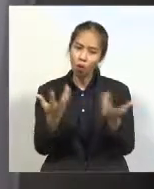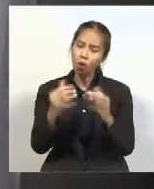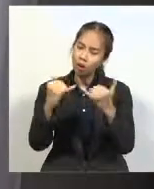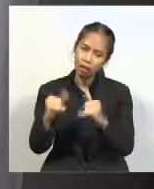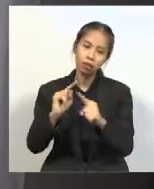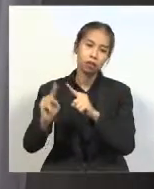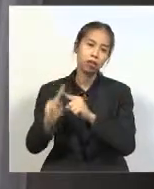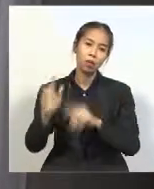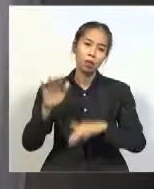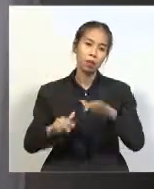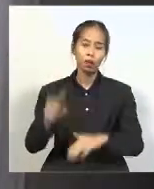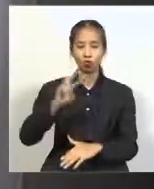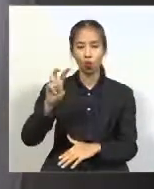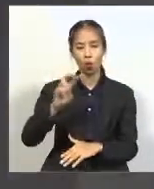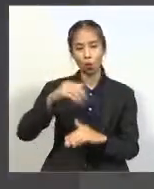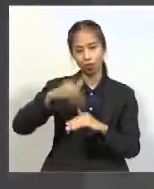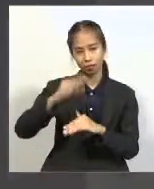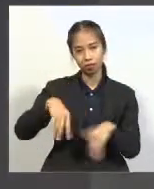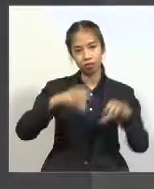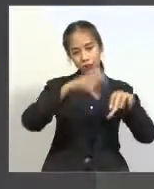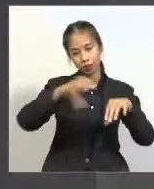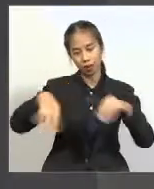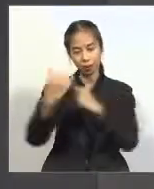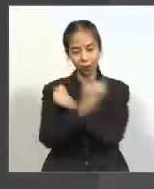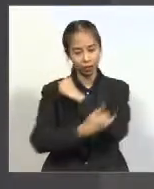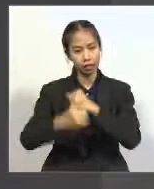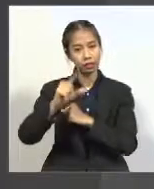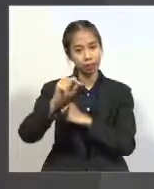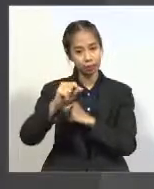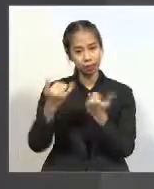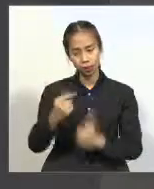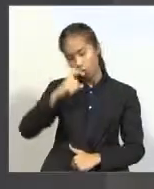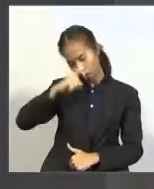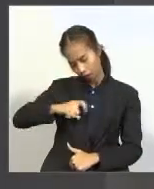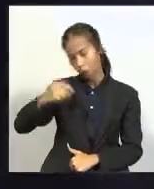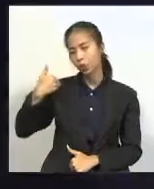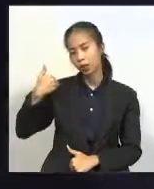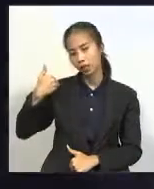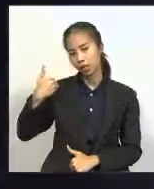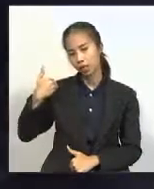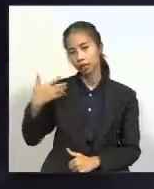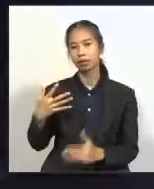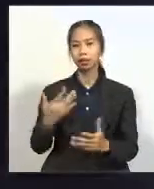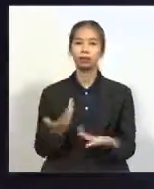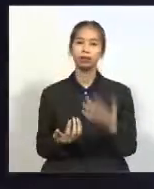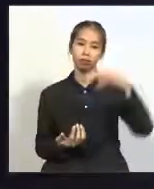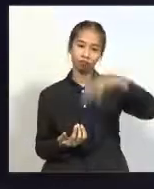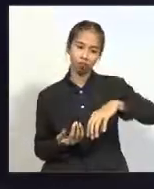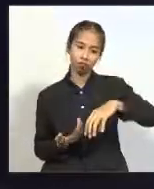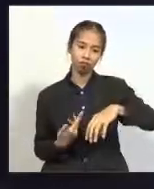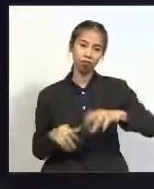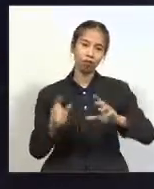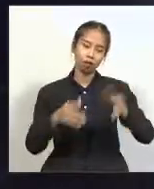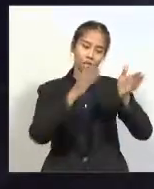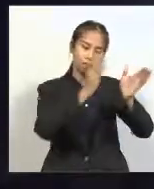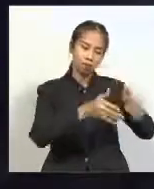เล่นกว่า200แบรนด์ค่ะจาก20ประเทศรวมถึงประเทศไทยด้วยมารวมไว้ในงานเดียวนะคะมีกว่า500